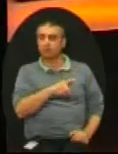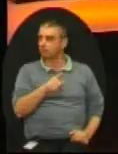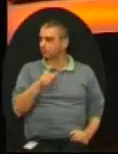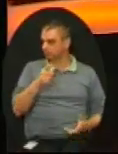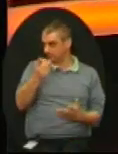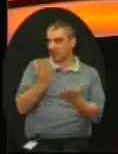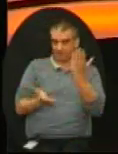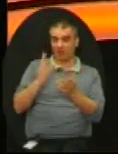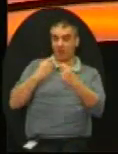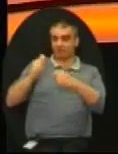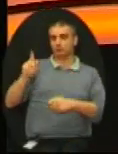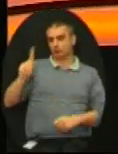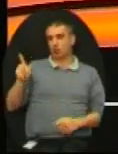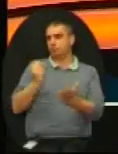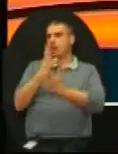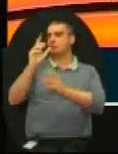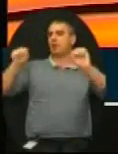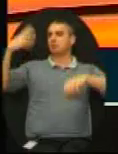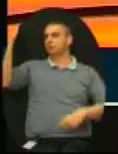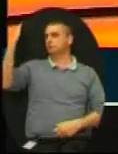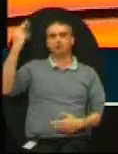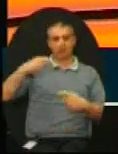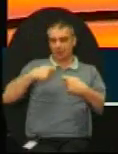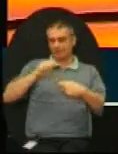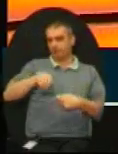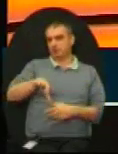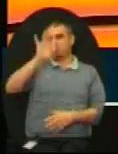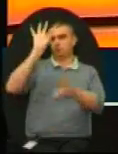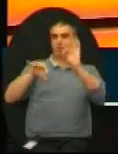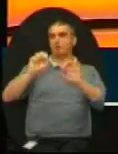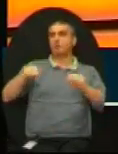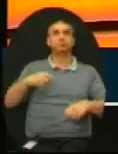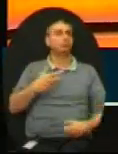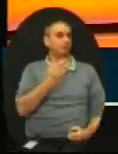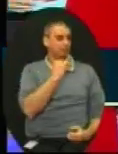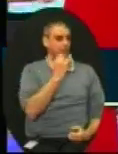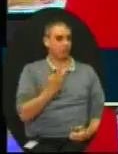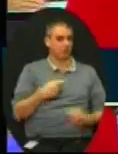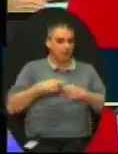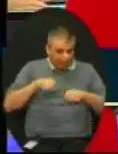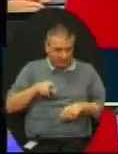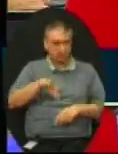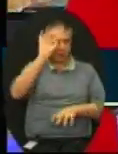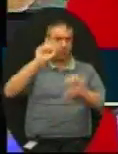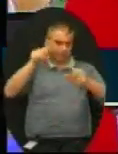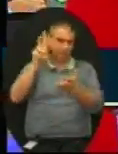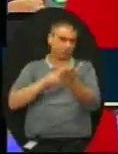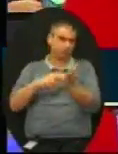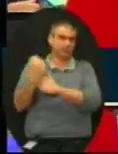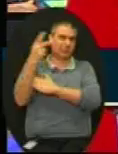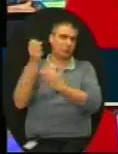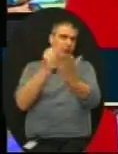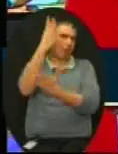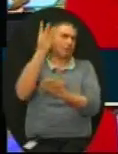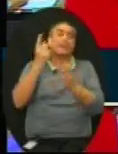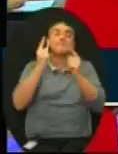מובדל מהעובדה שחברי כנסת יכולים להדיח את הנשיא, אחרי הכל חברי הכנסת בוחרים את הנשיא. בוודאי, חברי הכנסת בוחרים את הנשיא, ולכן יש להם סמכות להדיחו